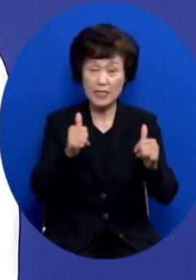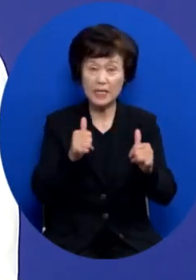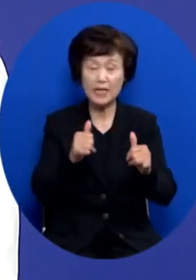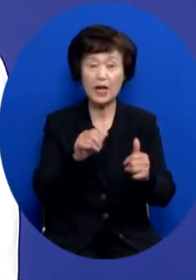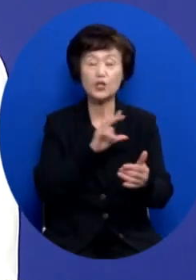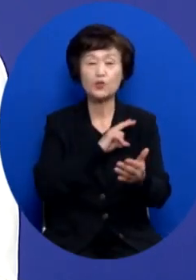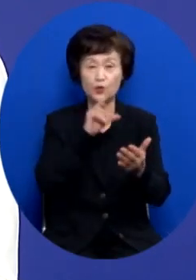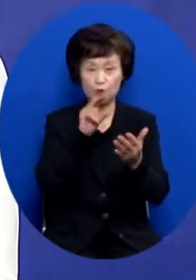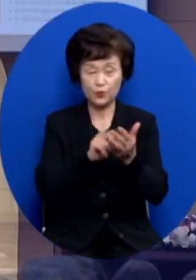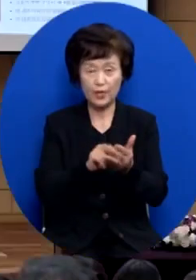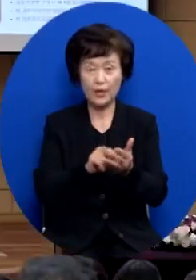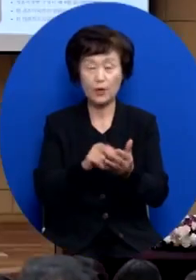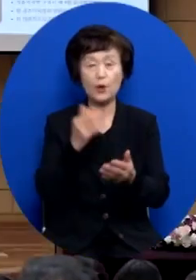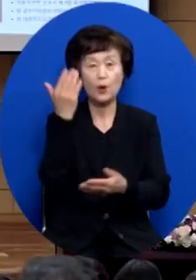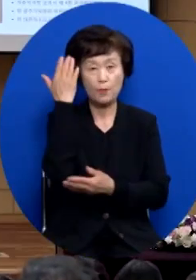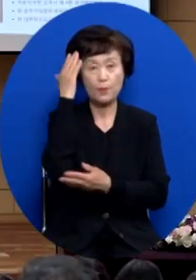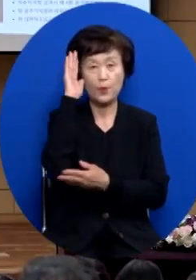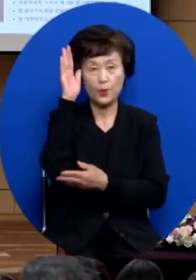5월 포럼을 개최했습니다